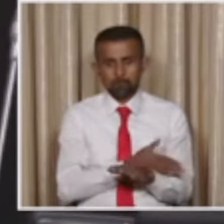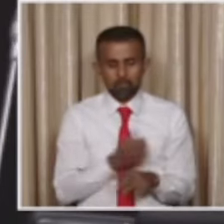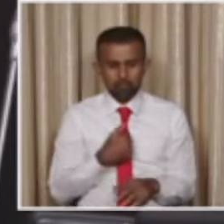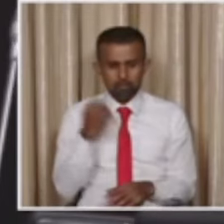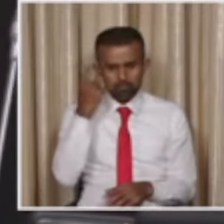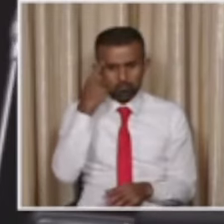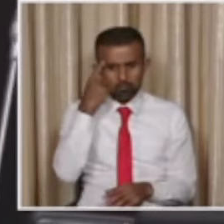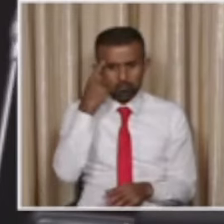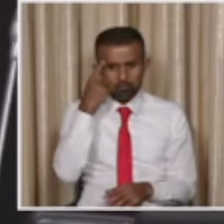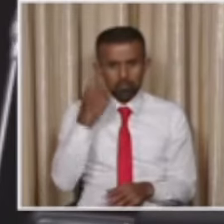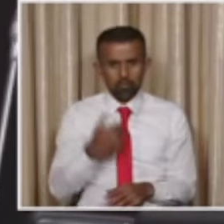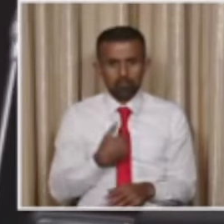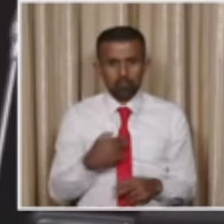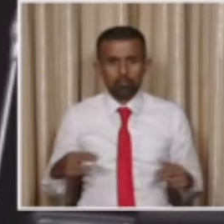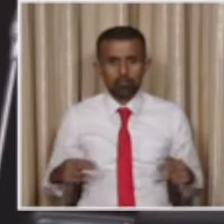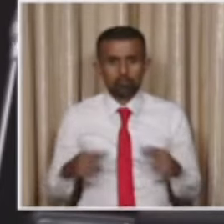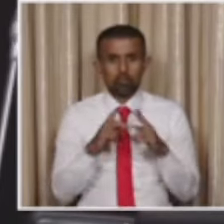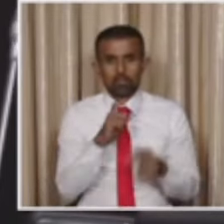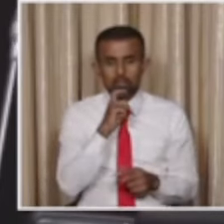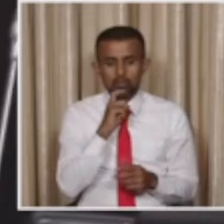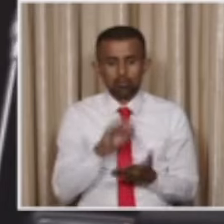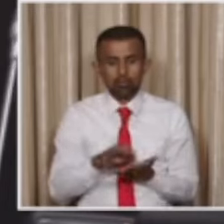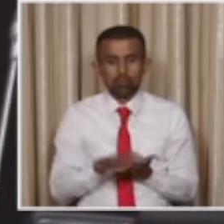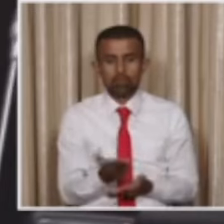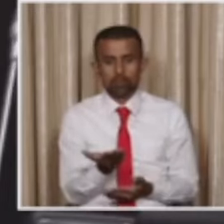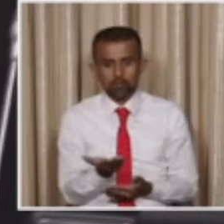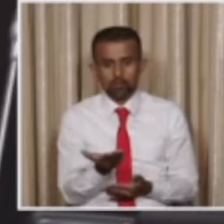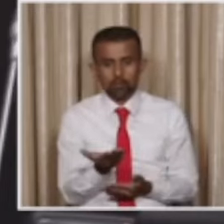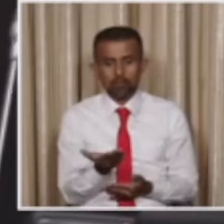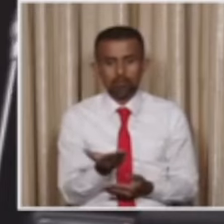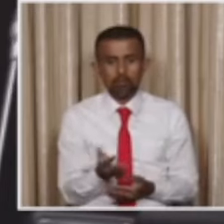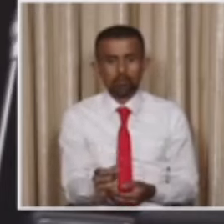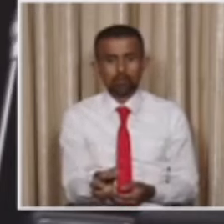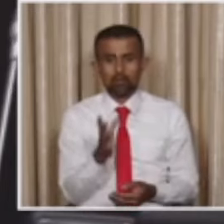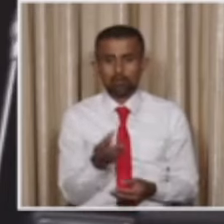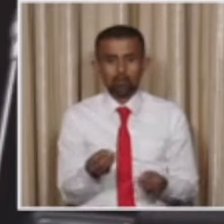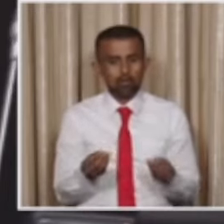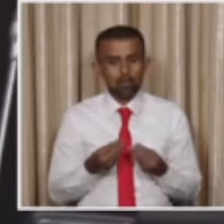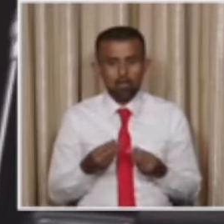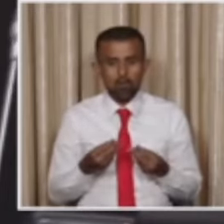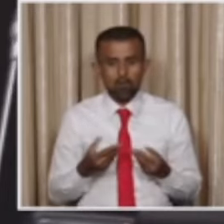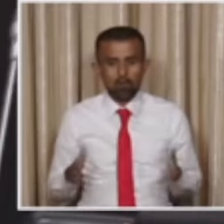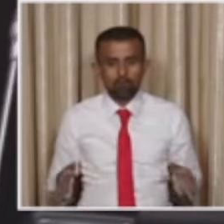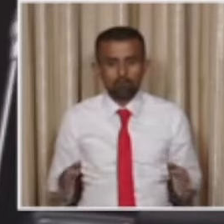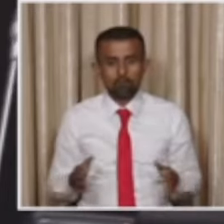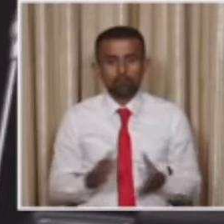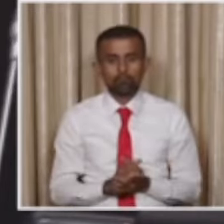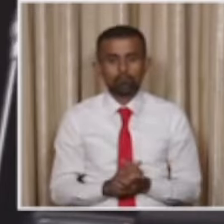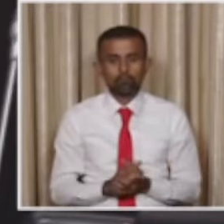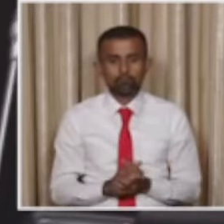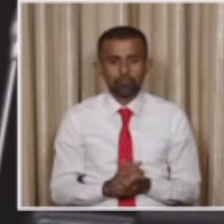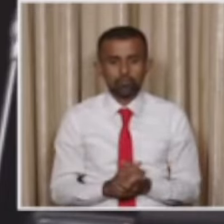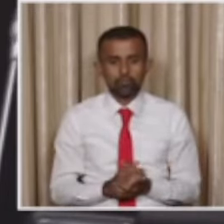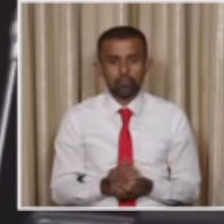යම් අවස්ථාවක මමත් ශ්‍රේෂ්ඨාධිකරණයේ තීන්දුවක් ඉල්ලලා තීන්දුවක් අතුරු තහනමක් ගත්තා. මේ ඉම්පීච්මන්ට් එකක්